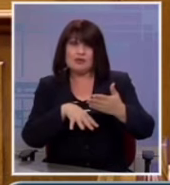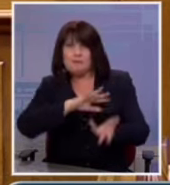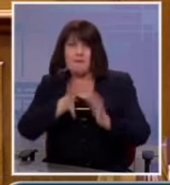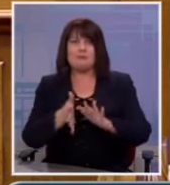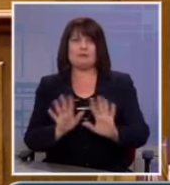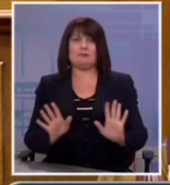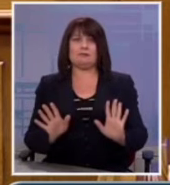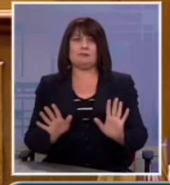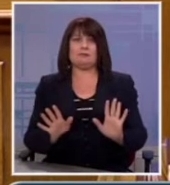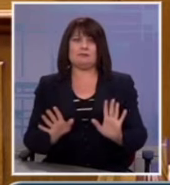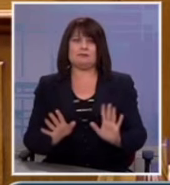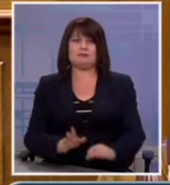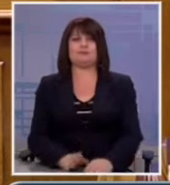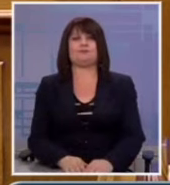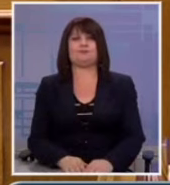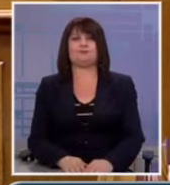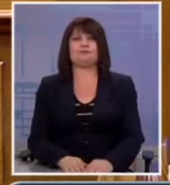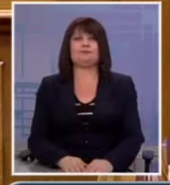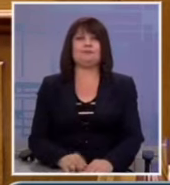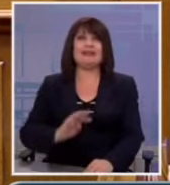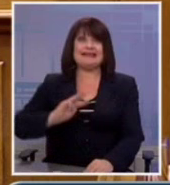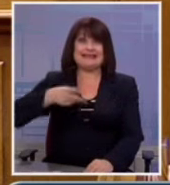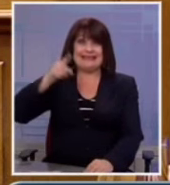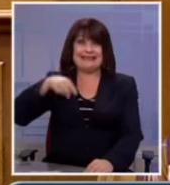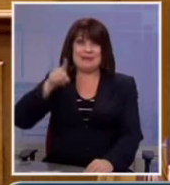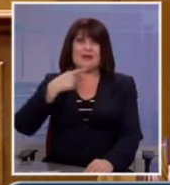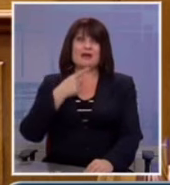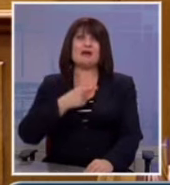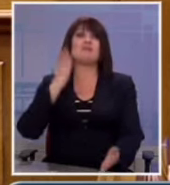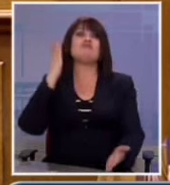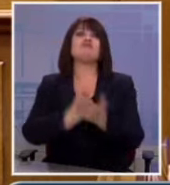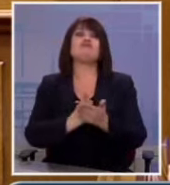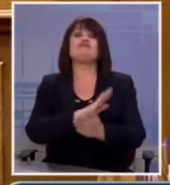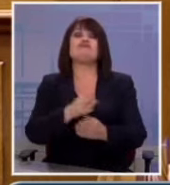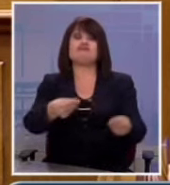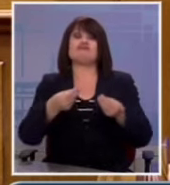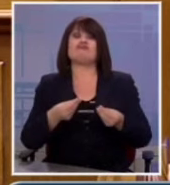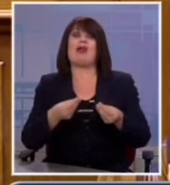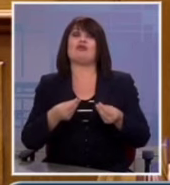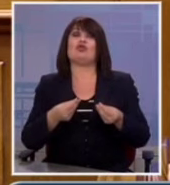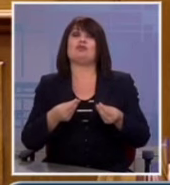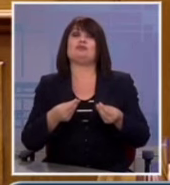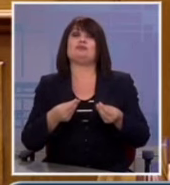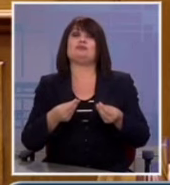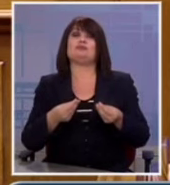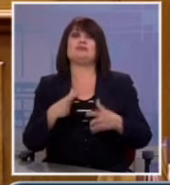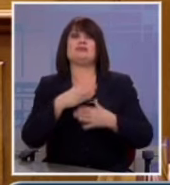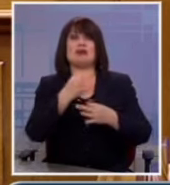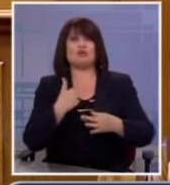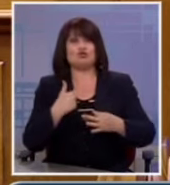ανατραπεί. Και στο 3-24 ώρο πήρε τη μορφή τελεσιγράφου απέναντι στην ελληνική διαπραγματευτική ομάδα και την ελληνική